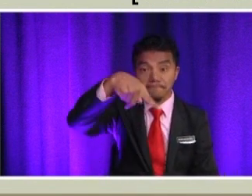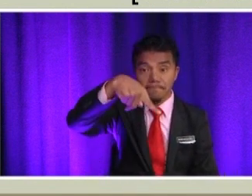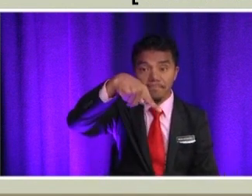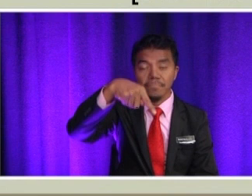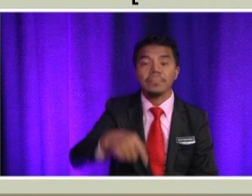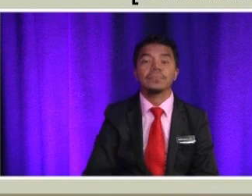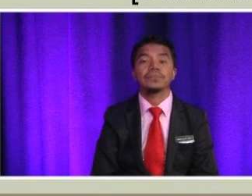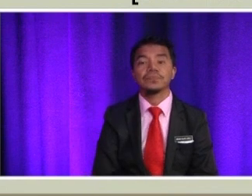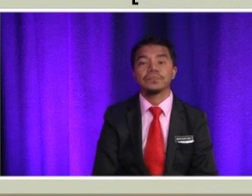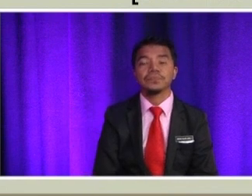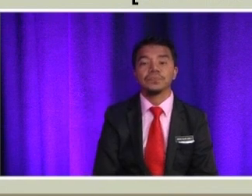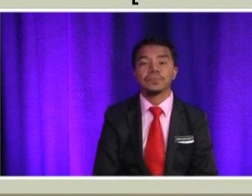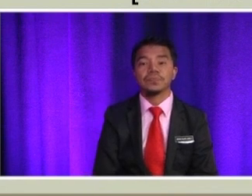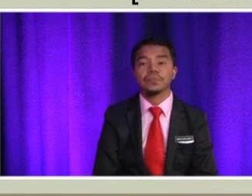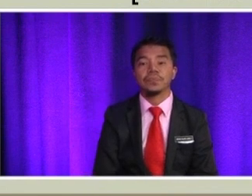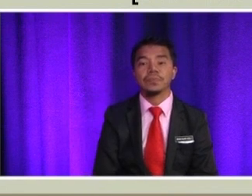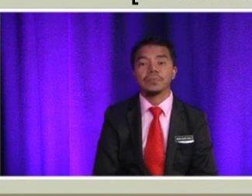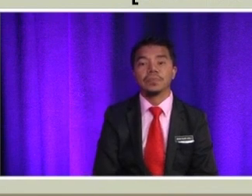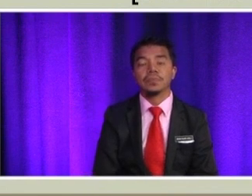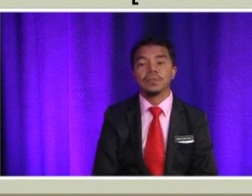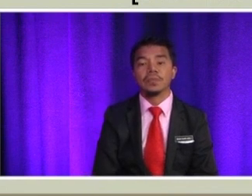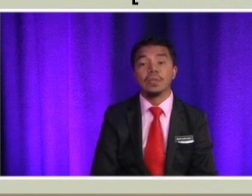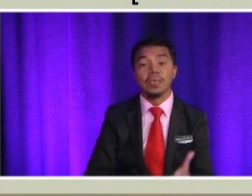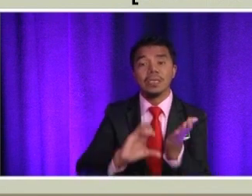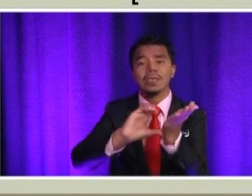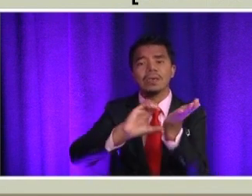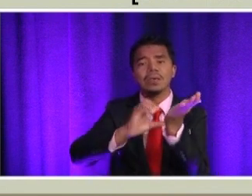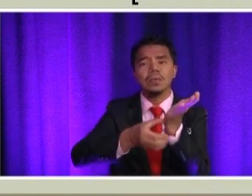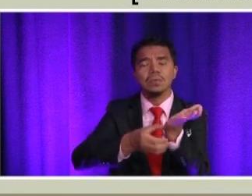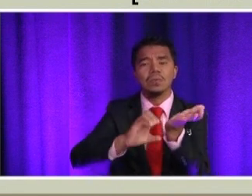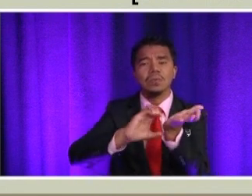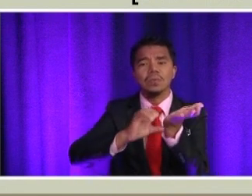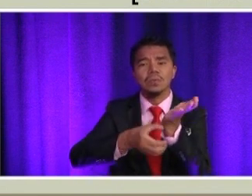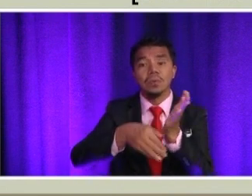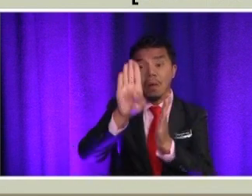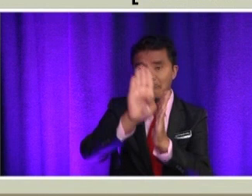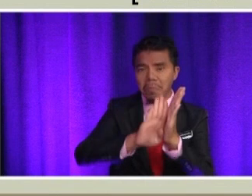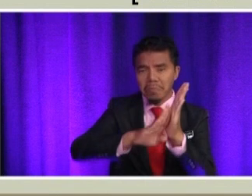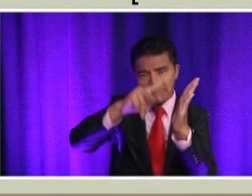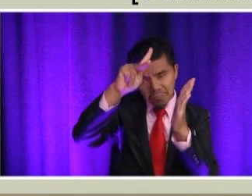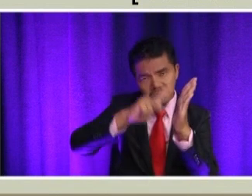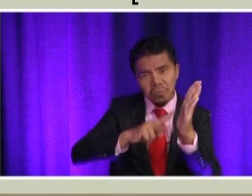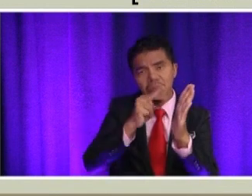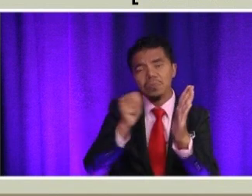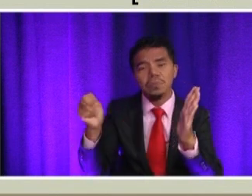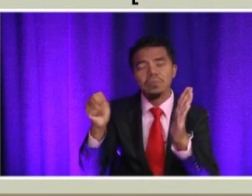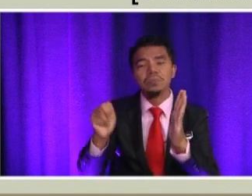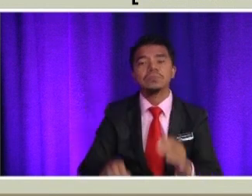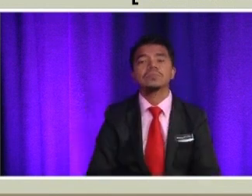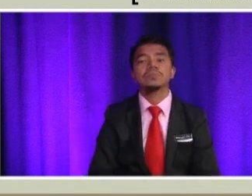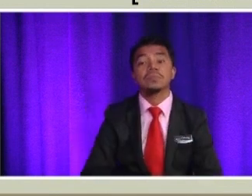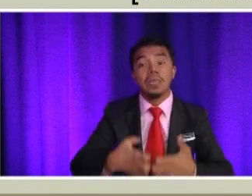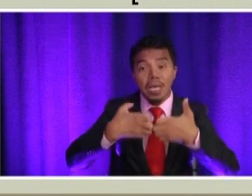jelas. Punca tempahan makanan itu berkurangan daripada elemen